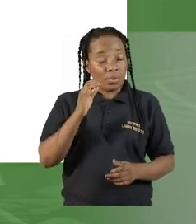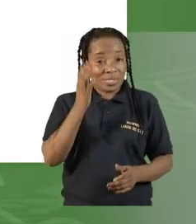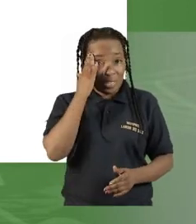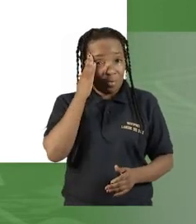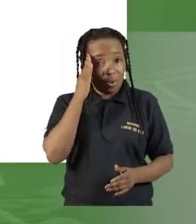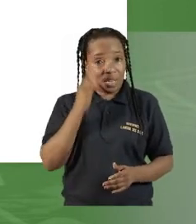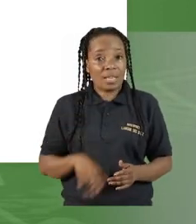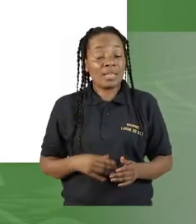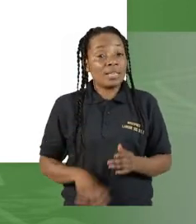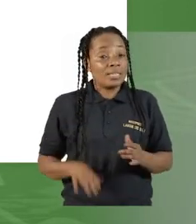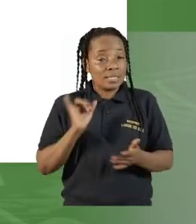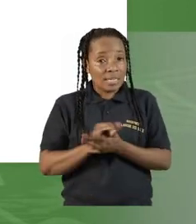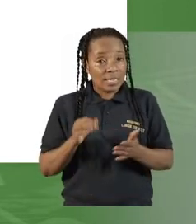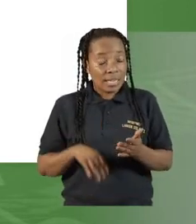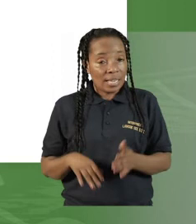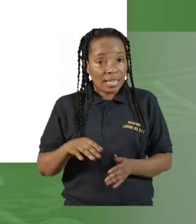une semaine avant.